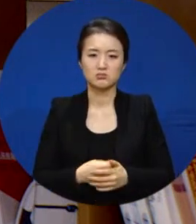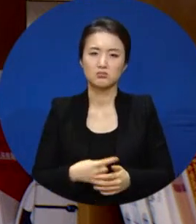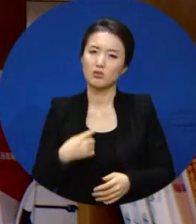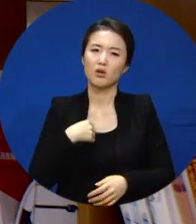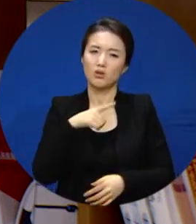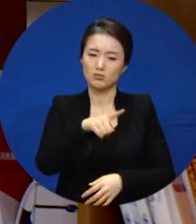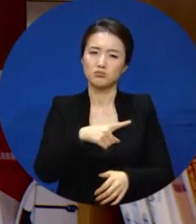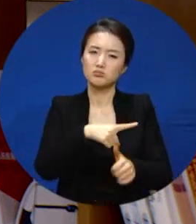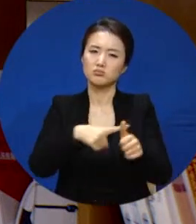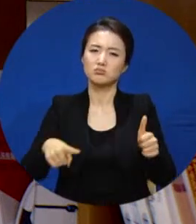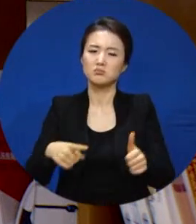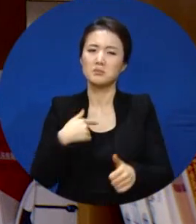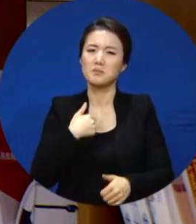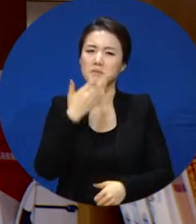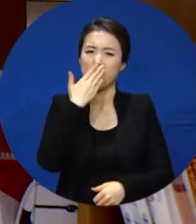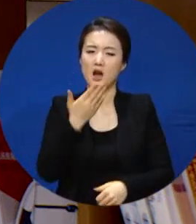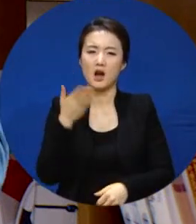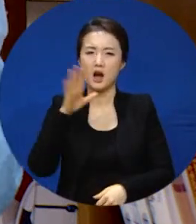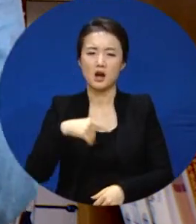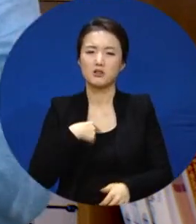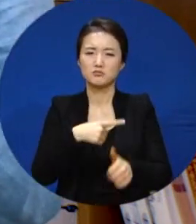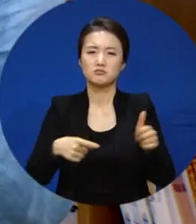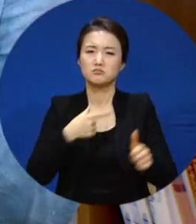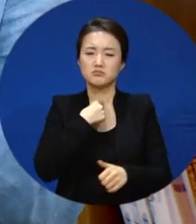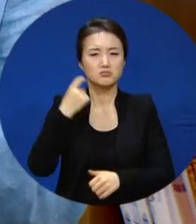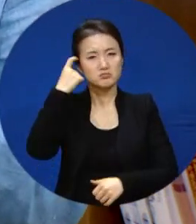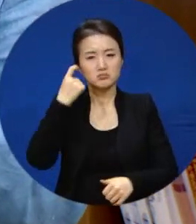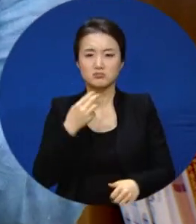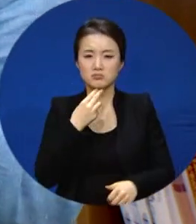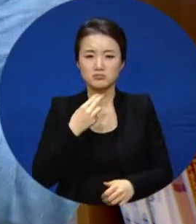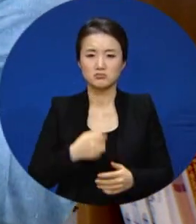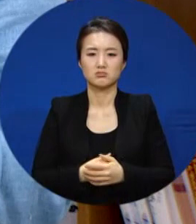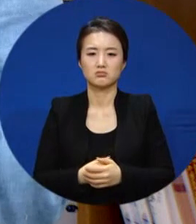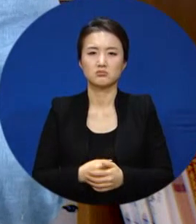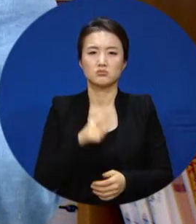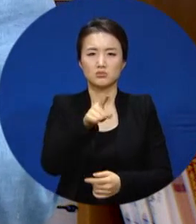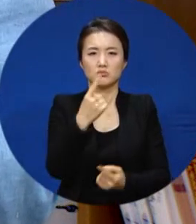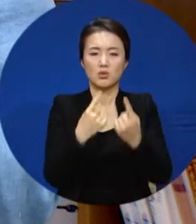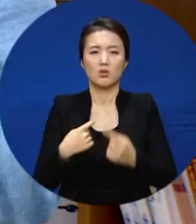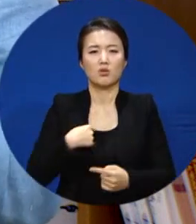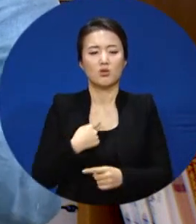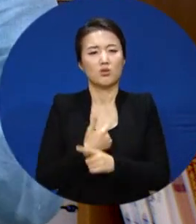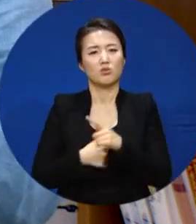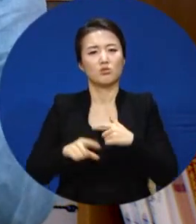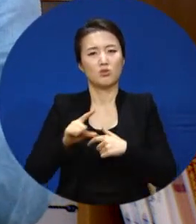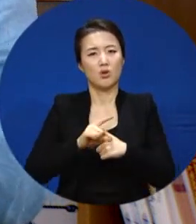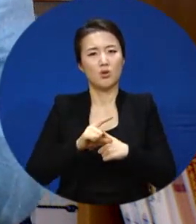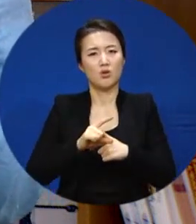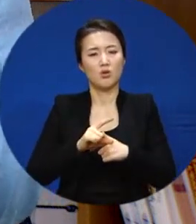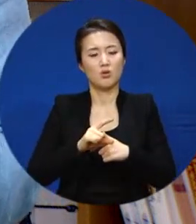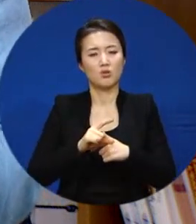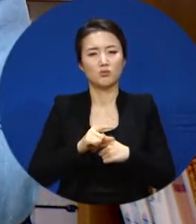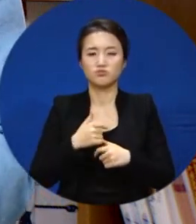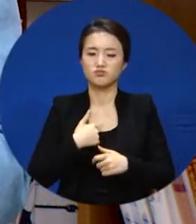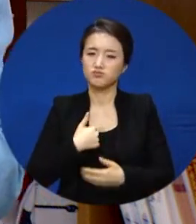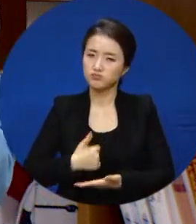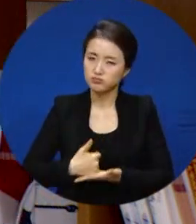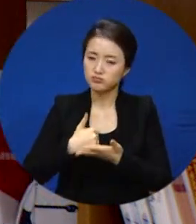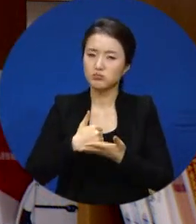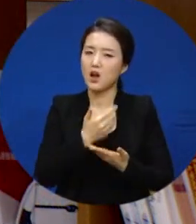죽일 수 있을것 같애 근데 죽이지 않을 거야 왜 언어보다 내가 도 수중 하거든 이라는 알 수 없는 얘기를 하고